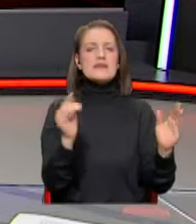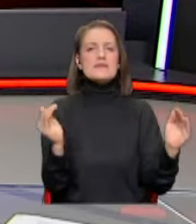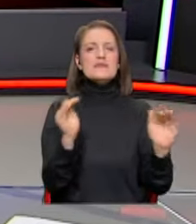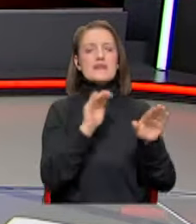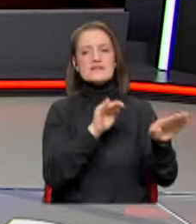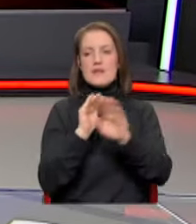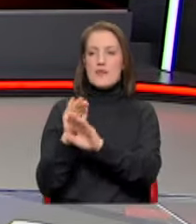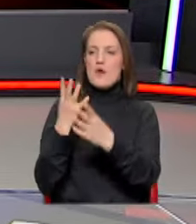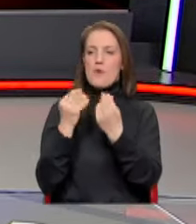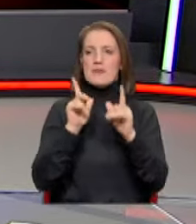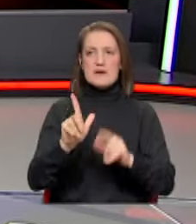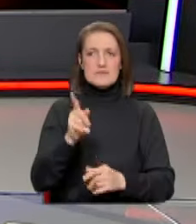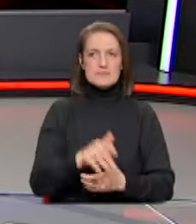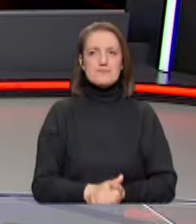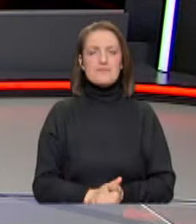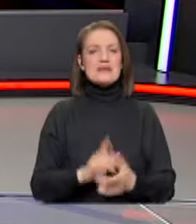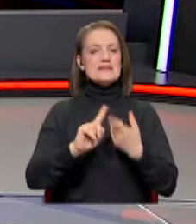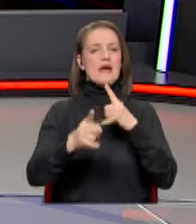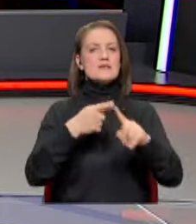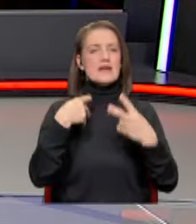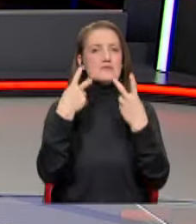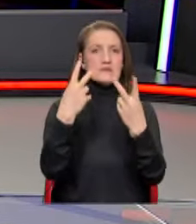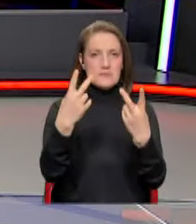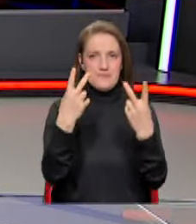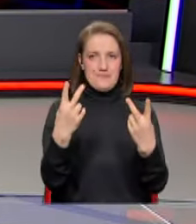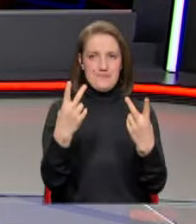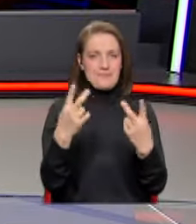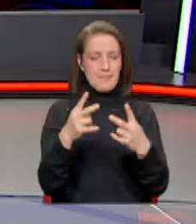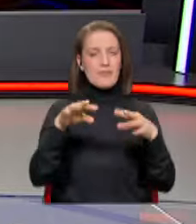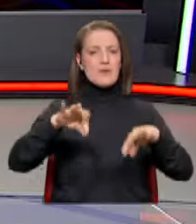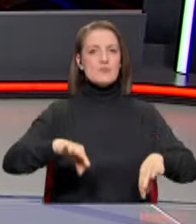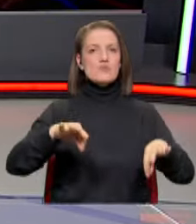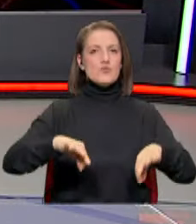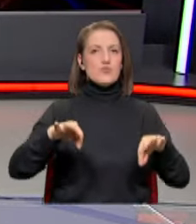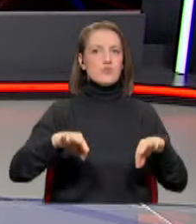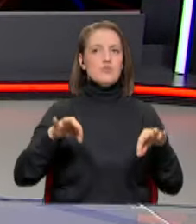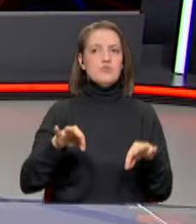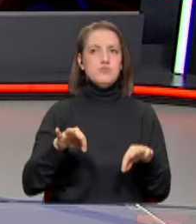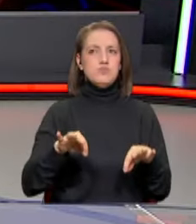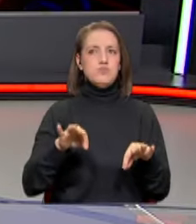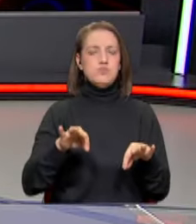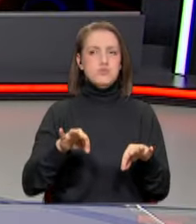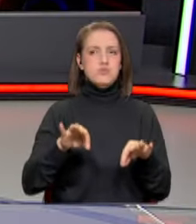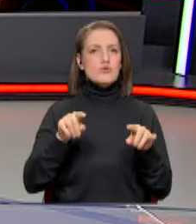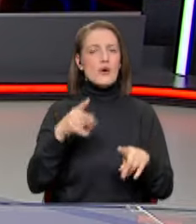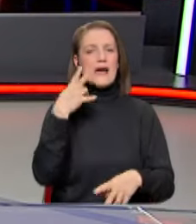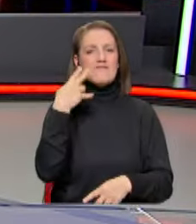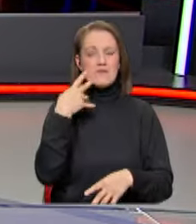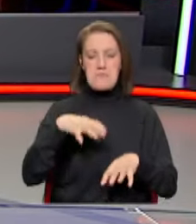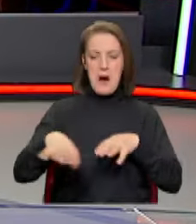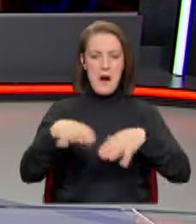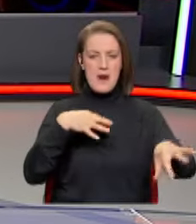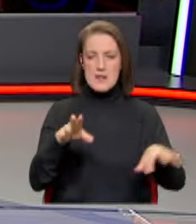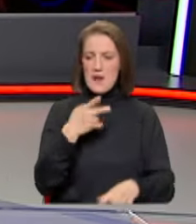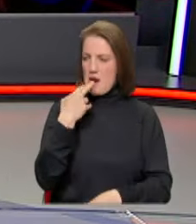siyasilerin Siz kalemim düşüyordu Bu arada siz siyasilerin bu eee Efendim kutuplaştırıcı